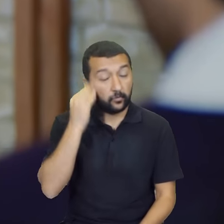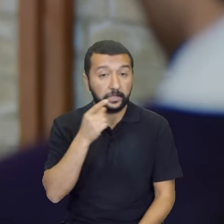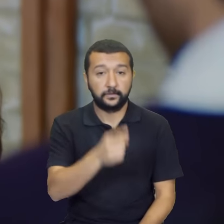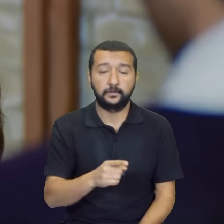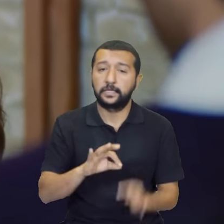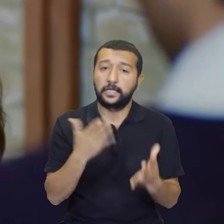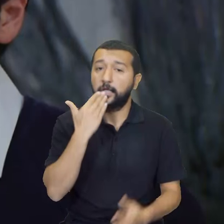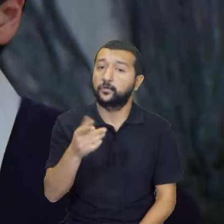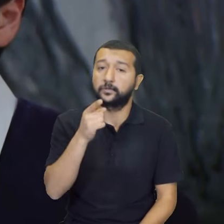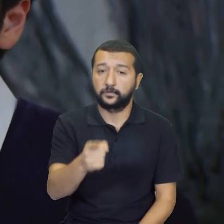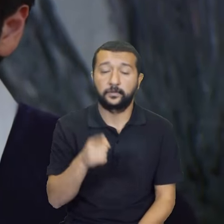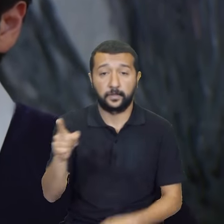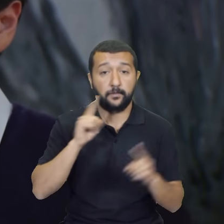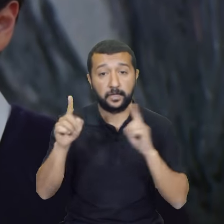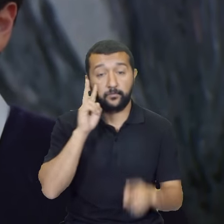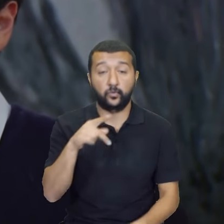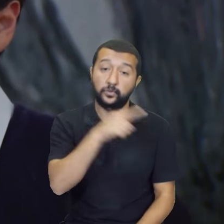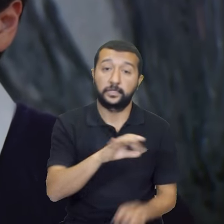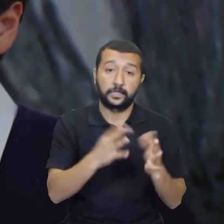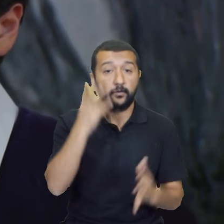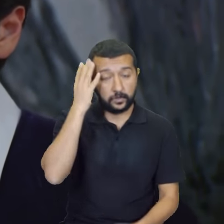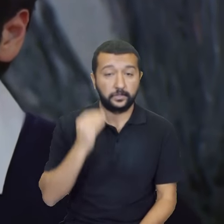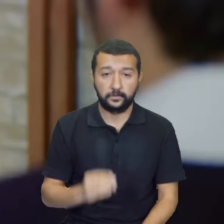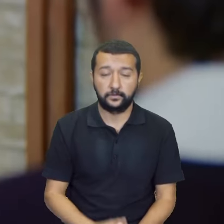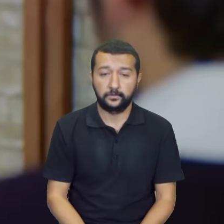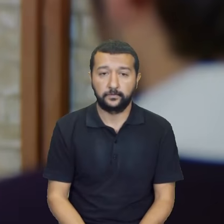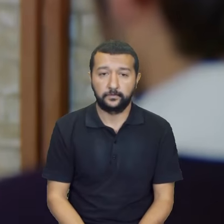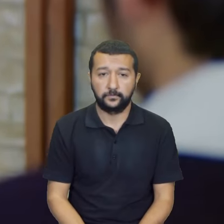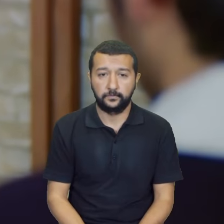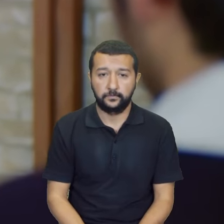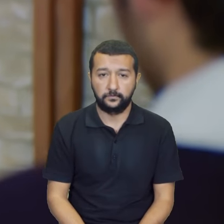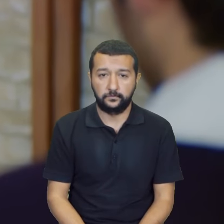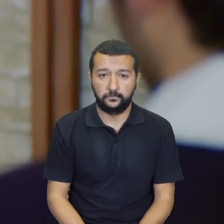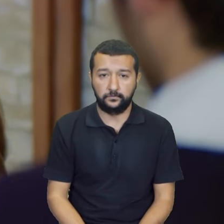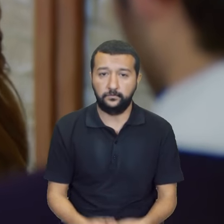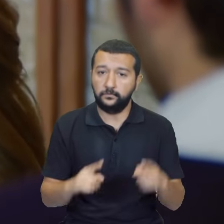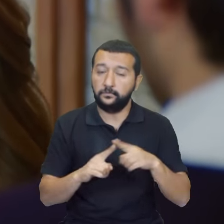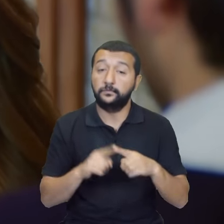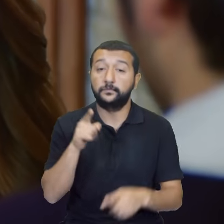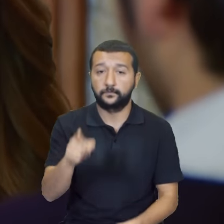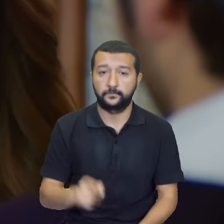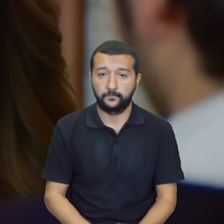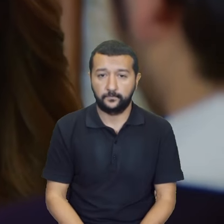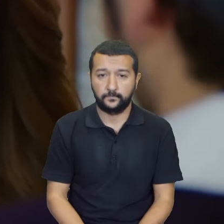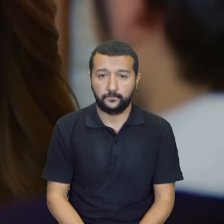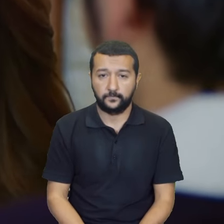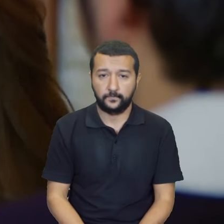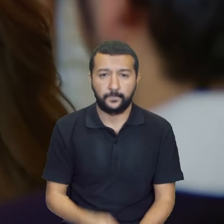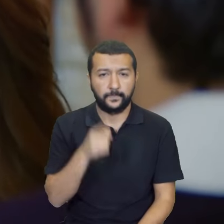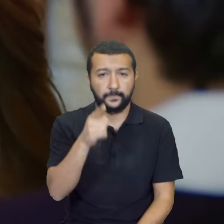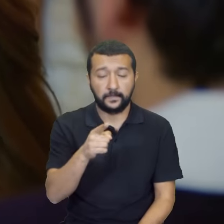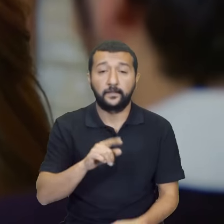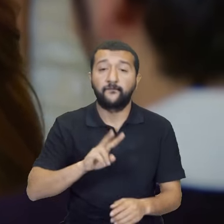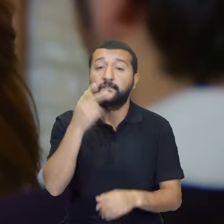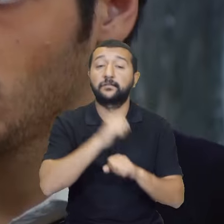öğrendin? Ne söyledi sana? Mahkemede görürsün ne öğrendiğimi. Tarık'a yaklaştı. Tarık.